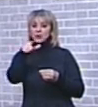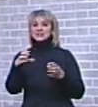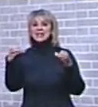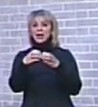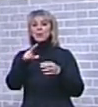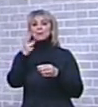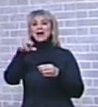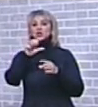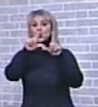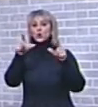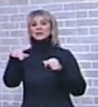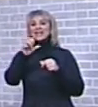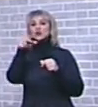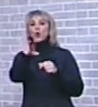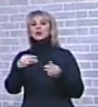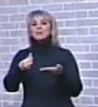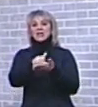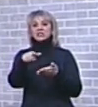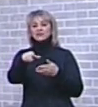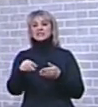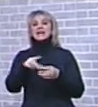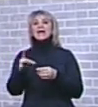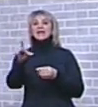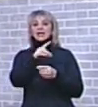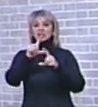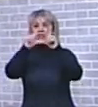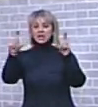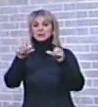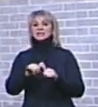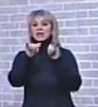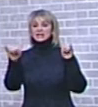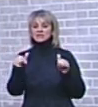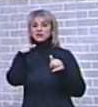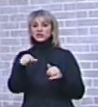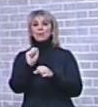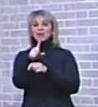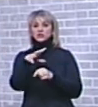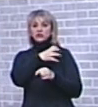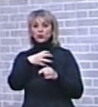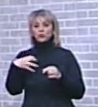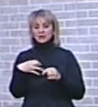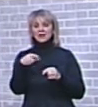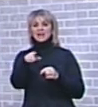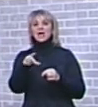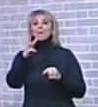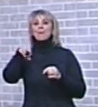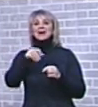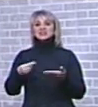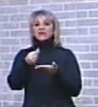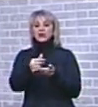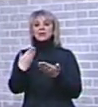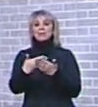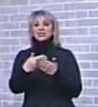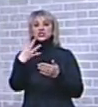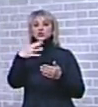компанию банкрота «Кинкоу» продолжает расплачиваться региональная корпорация развития по поручению губернатора. В марте выплачено